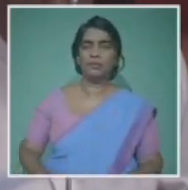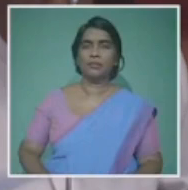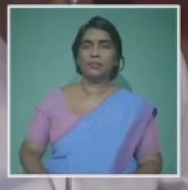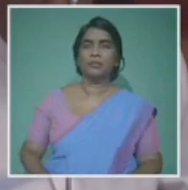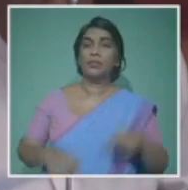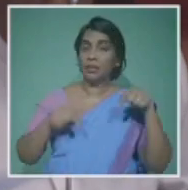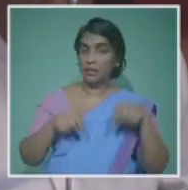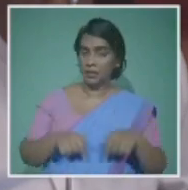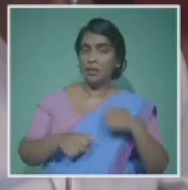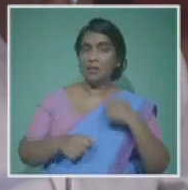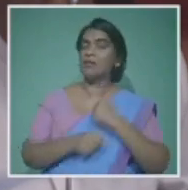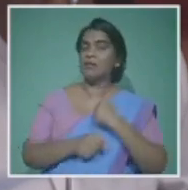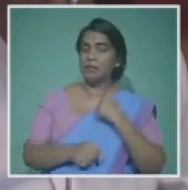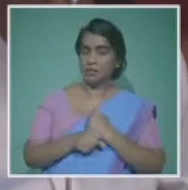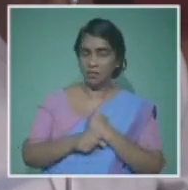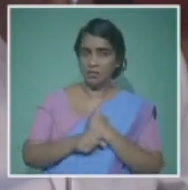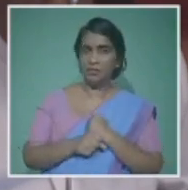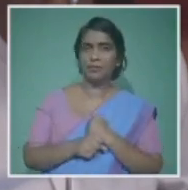දැන් ආණ්ඩුව